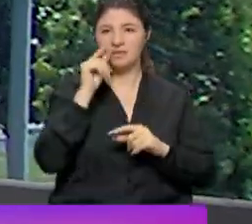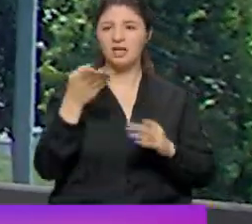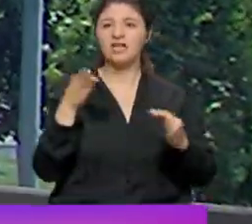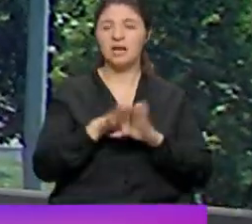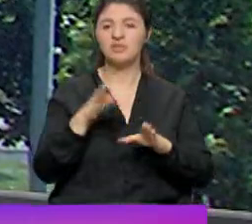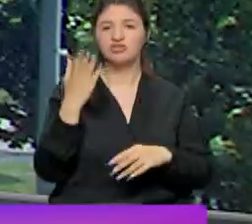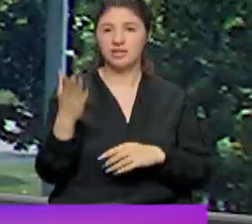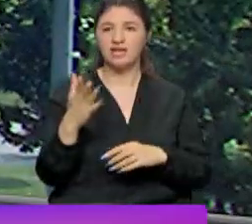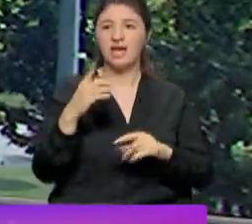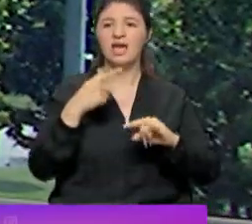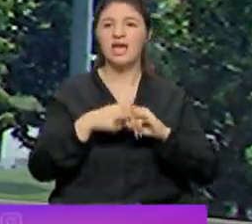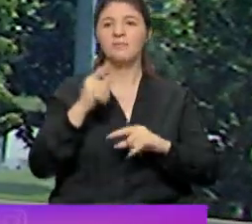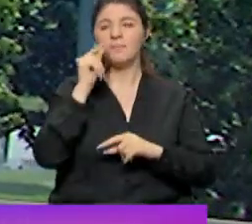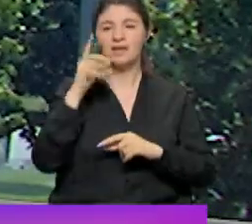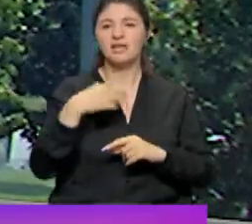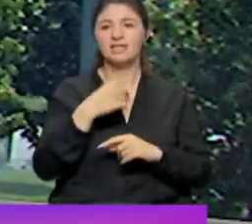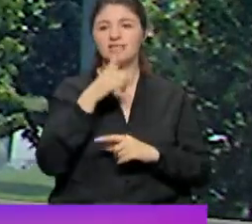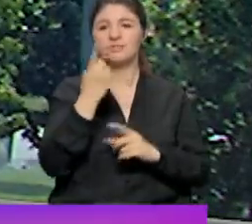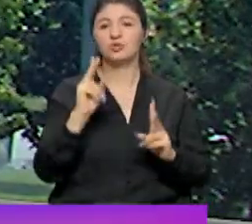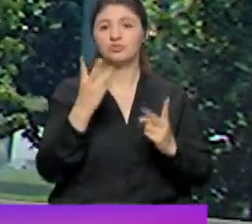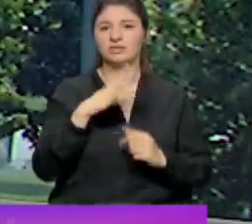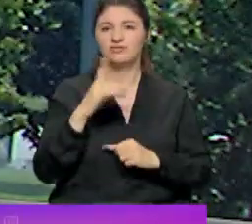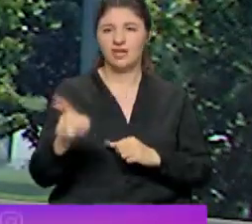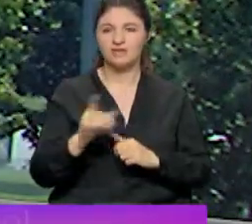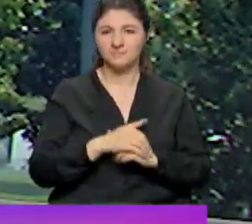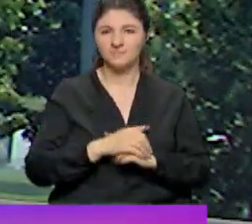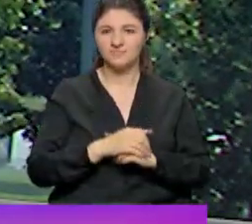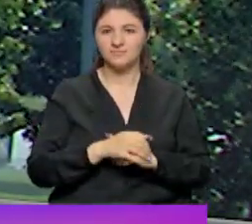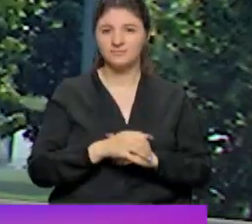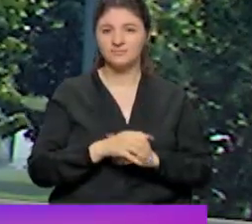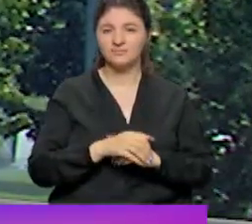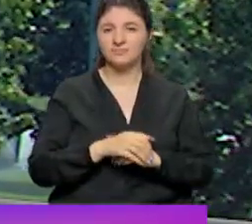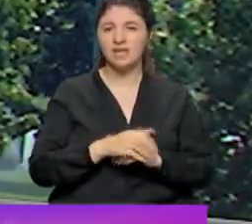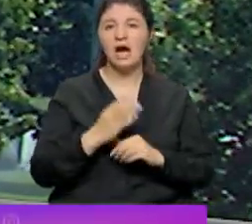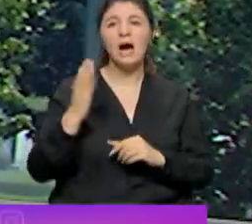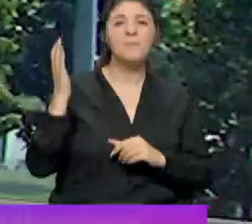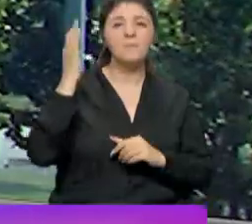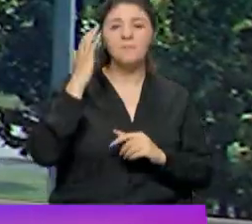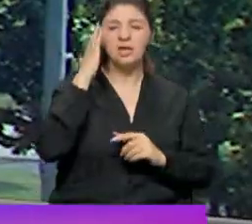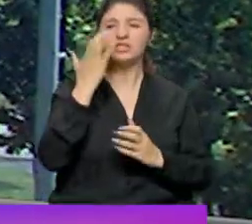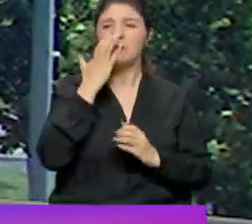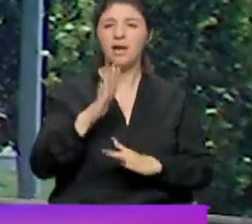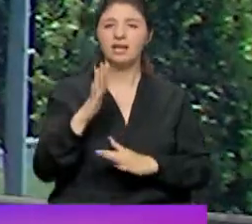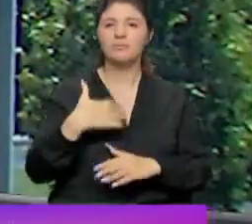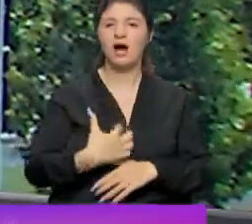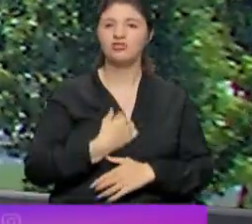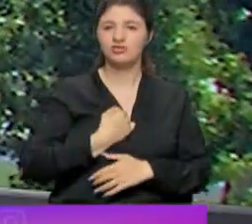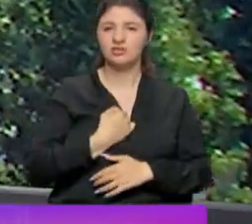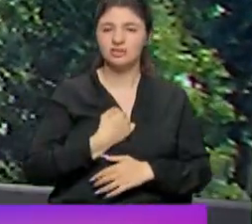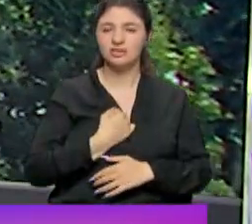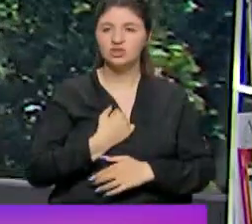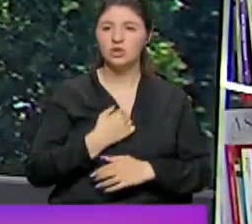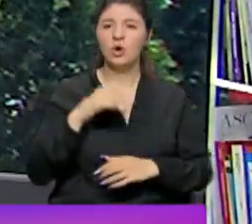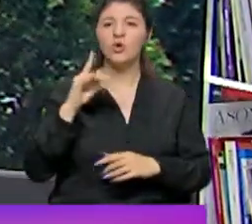kapanışa da filmi uzun bu isimler bir sürpriz en başında bekledin acının bu